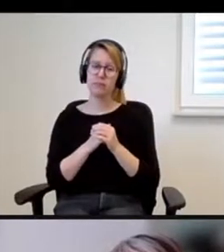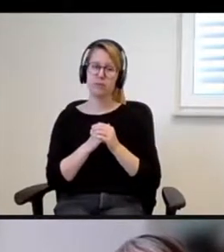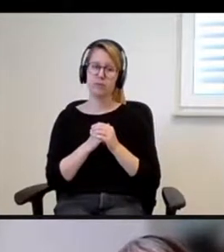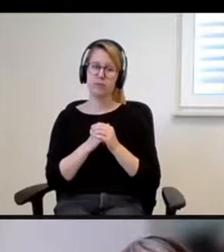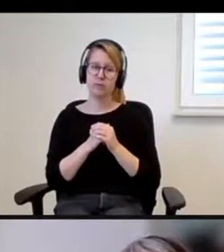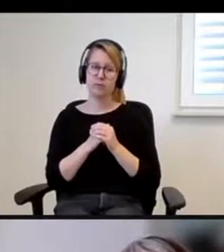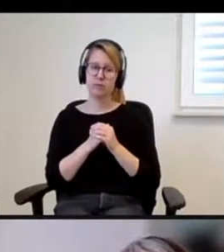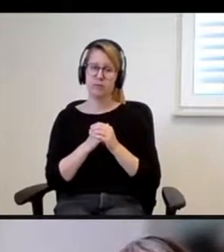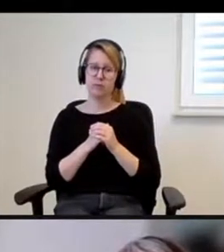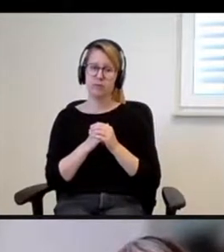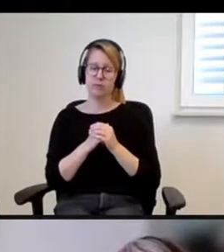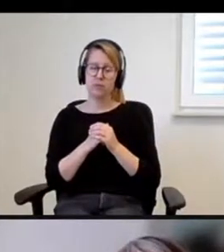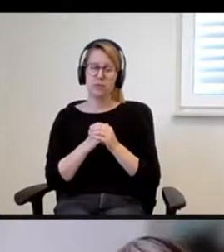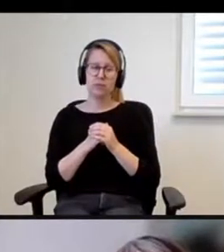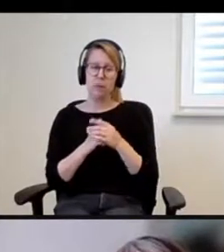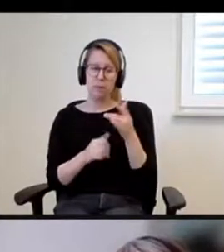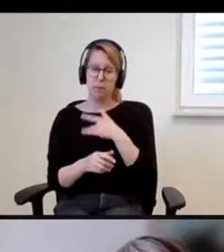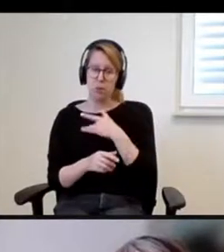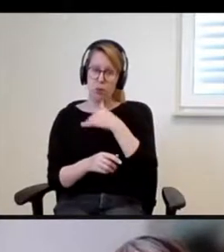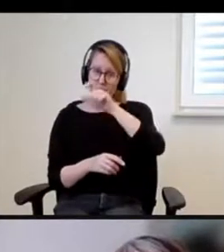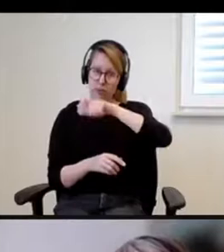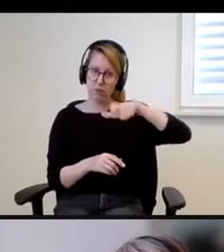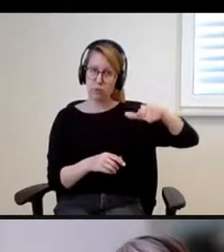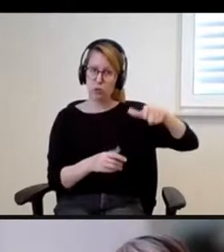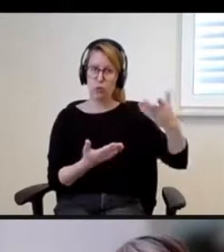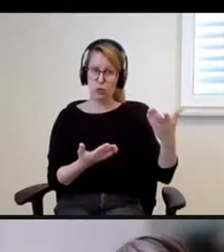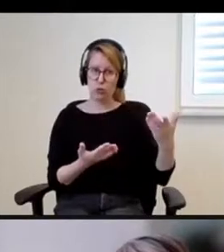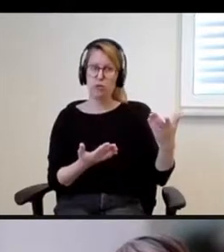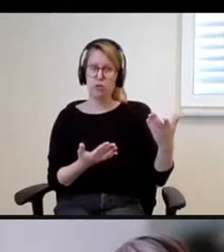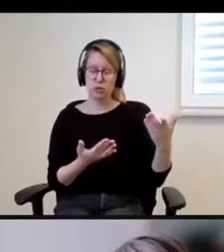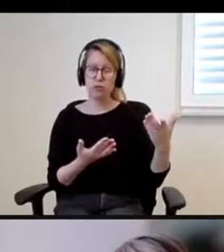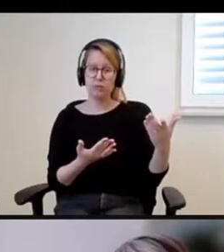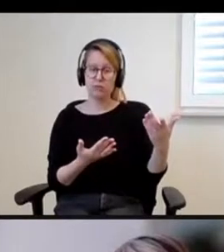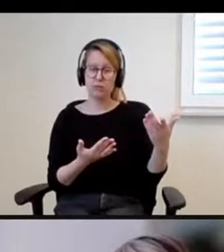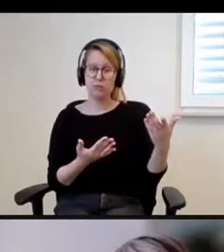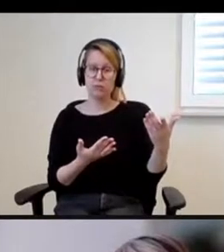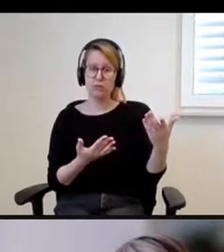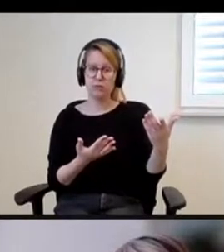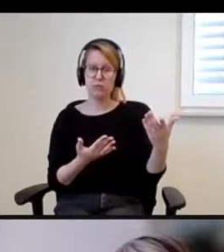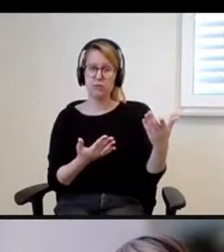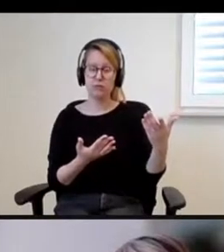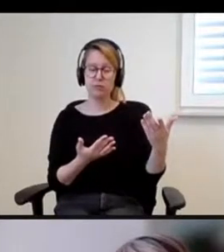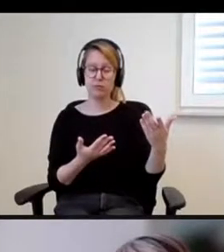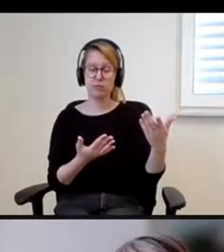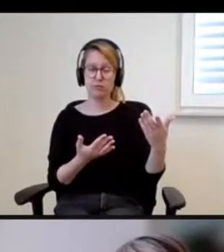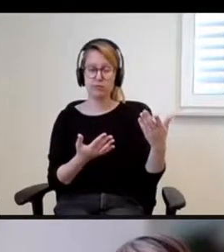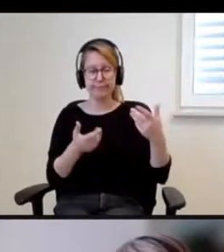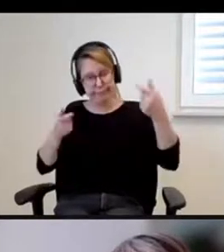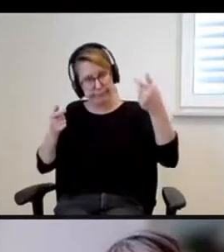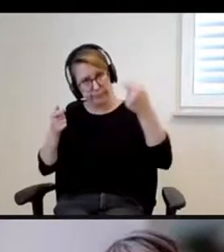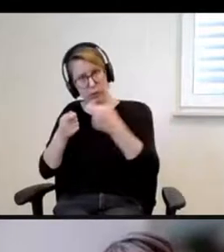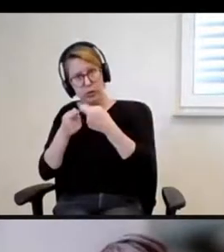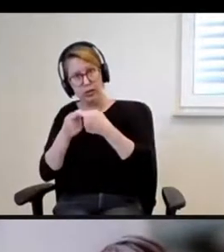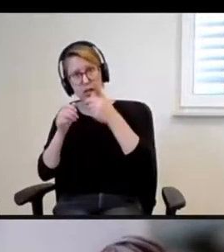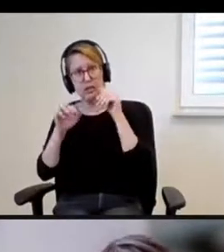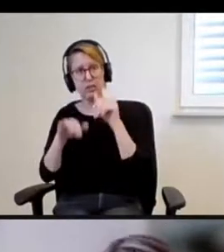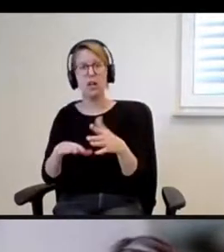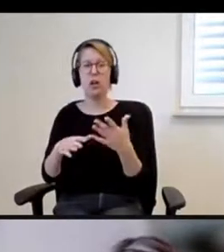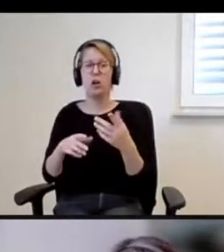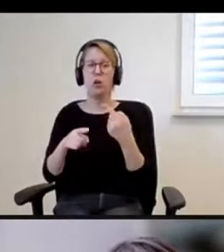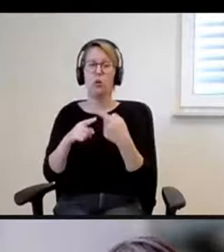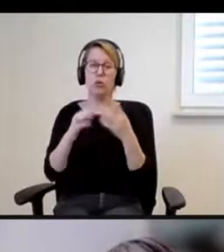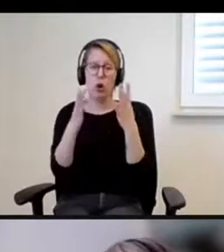et de sensibiliser aussi le public et la globalité des